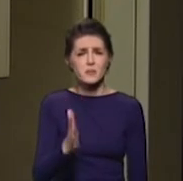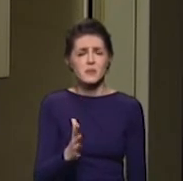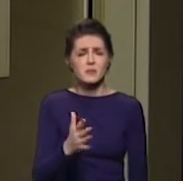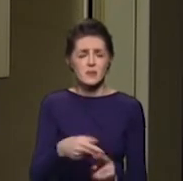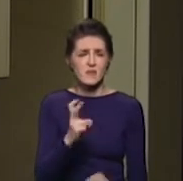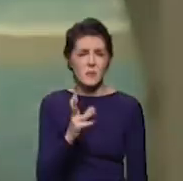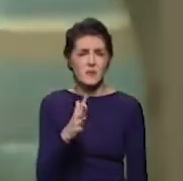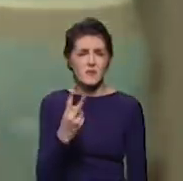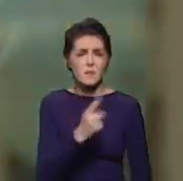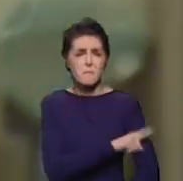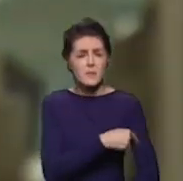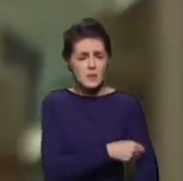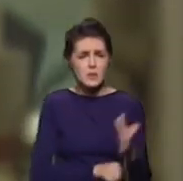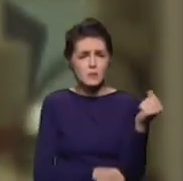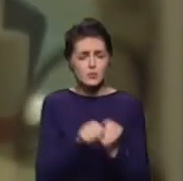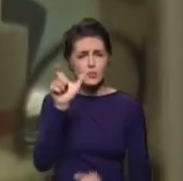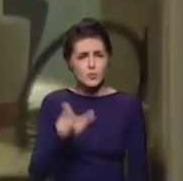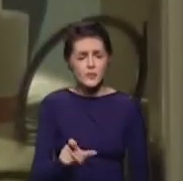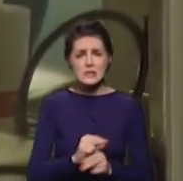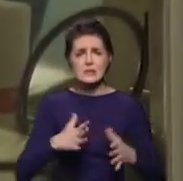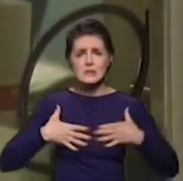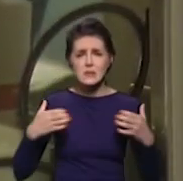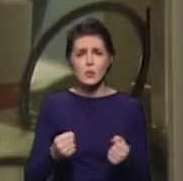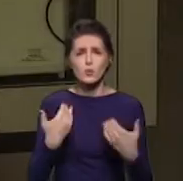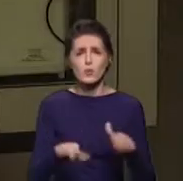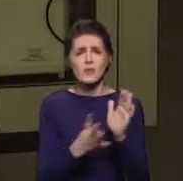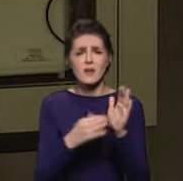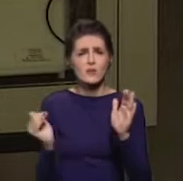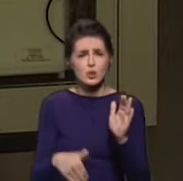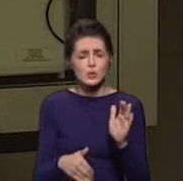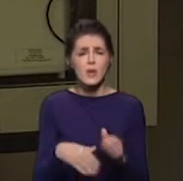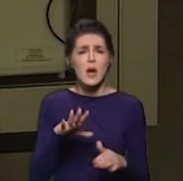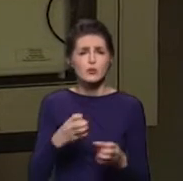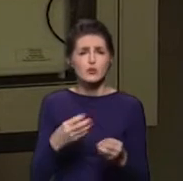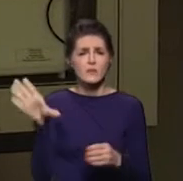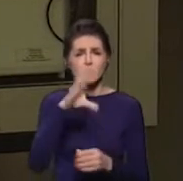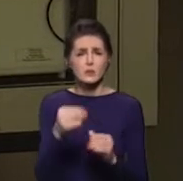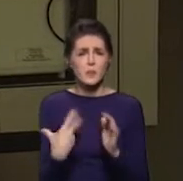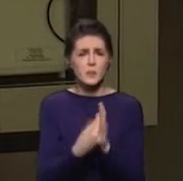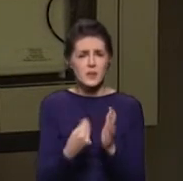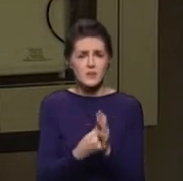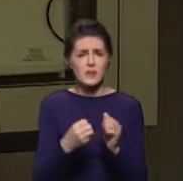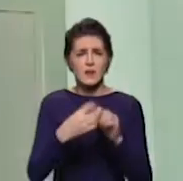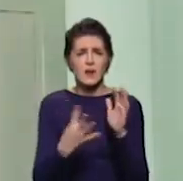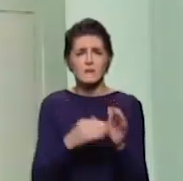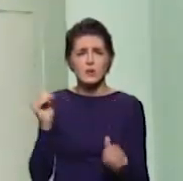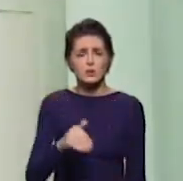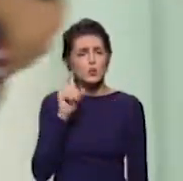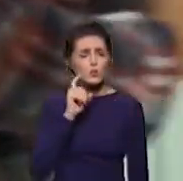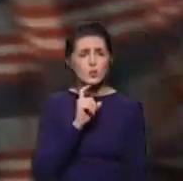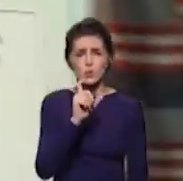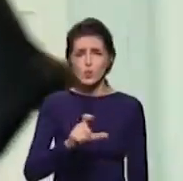252 медики. Одужали понад 9 тисяч, а щепилися 19 тисяч